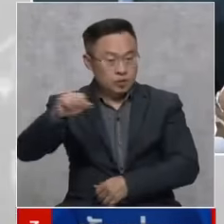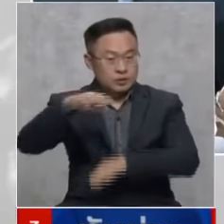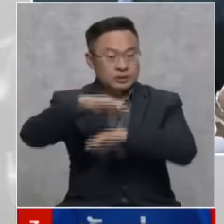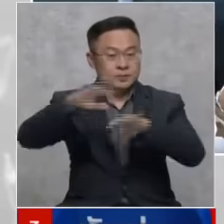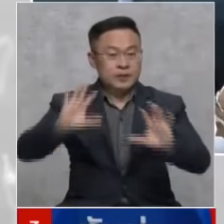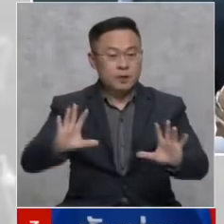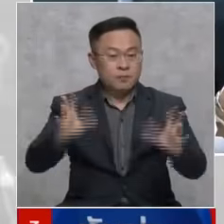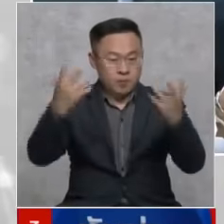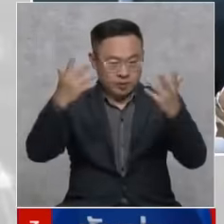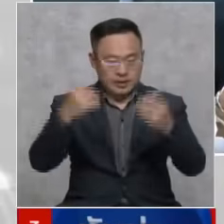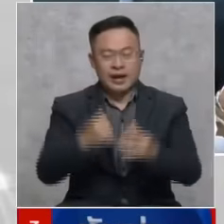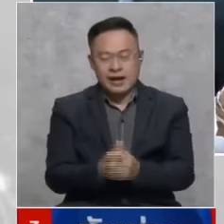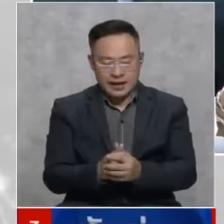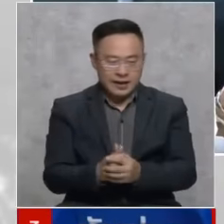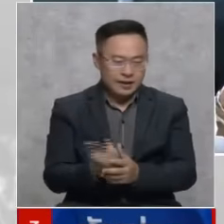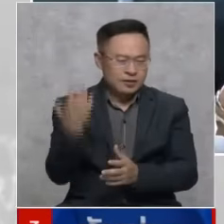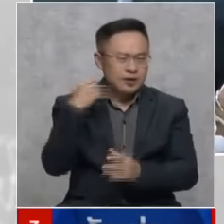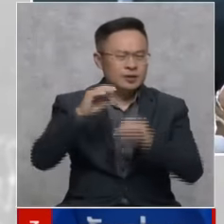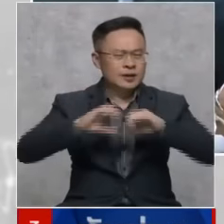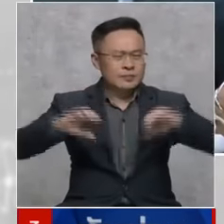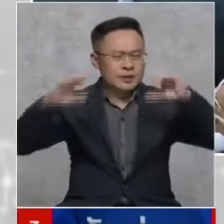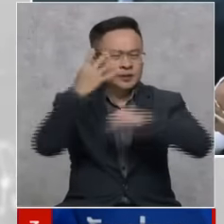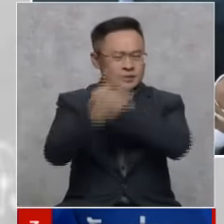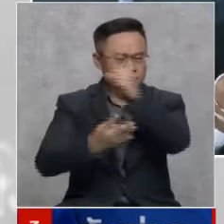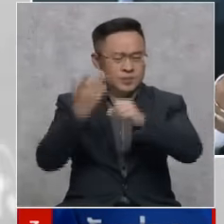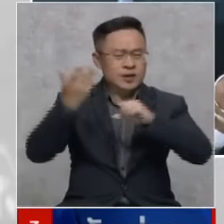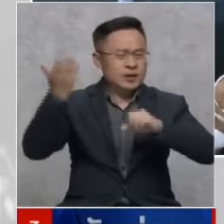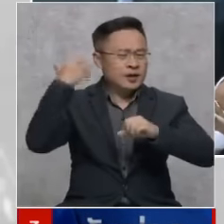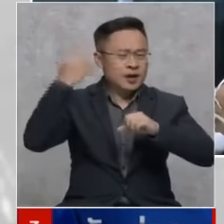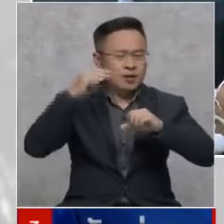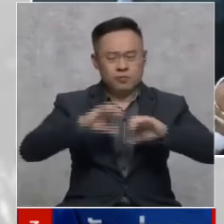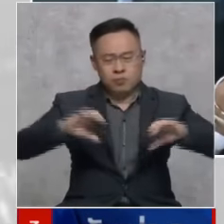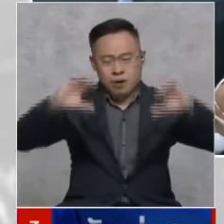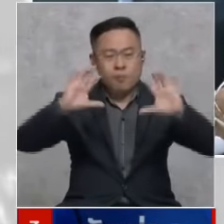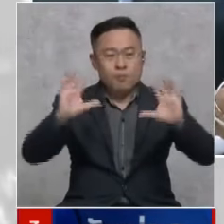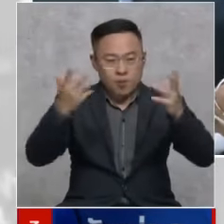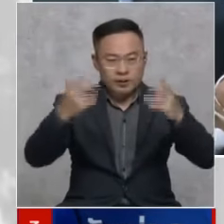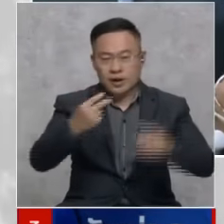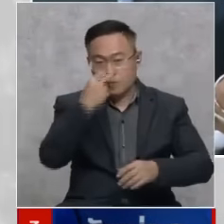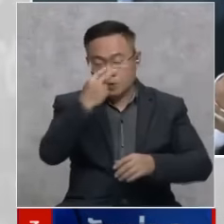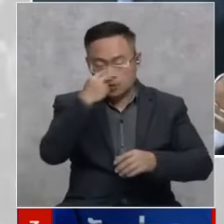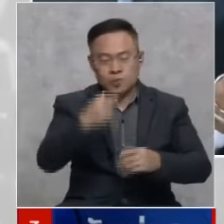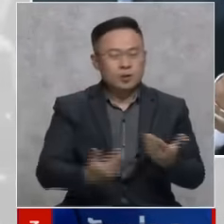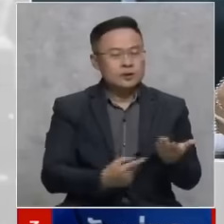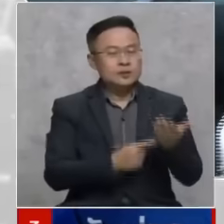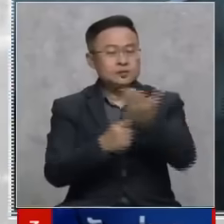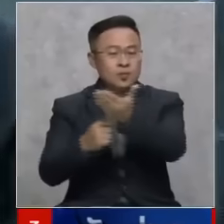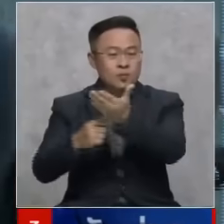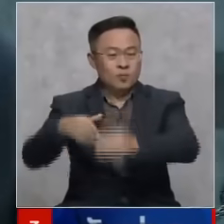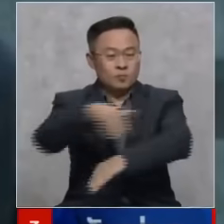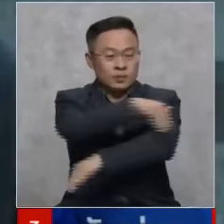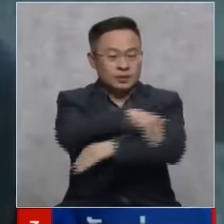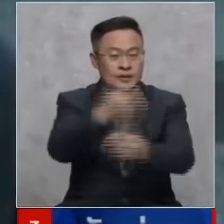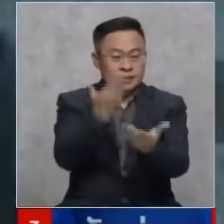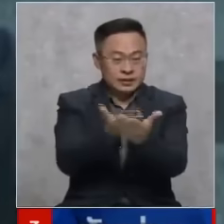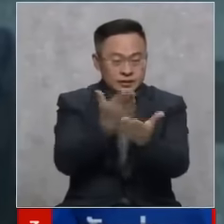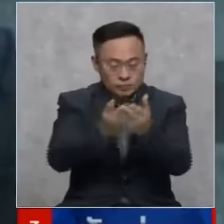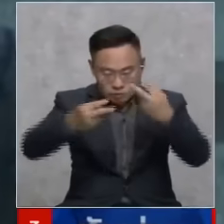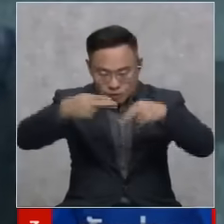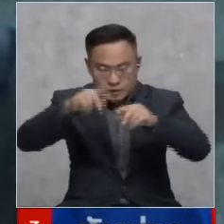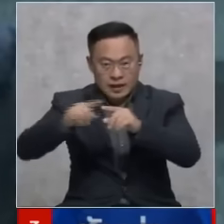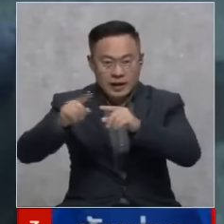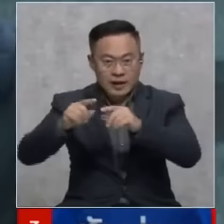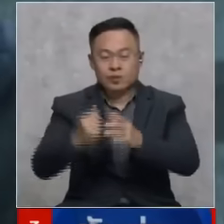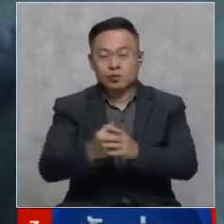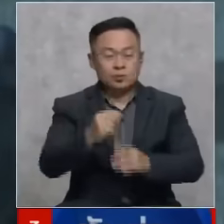พราะล่าสุดมีการยื่นเข้ามาจากฝั่งของปปช.ค่ะเริ่มต้นด้วยท่านนี้เลยค่ะคุณหมอชนน่านสีแก้วนะคะอดีตหัวหน้าพรรคเพื่อไ